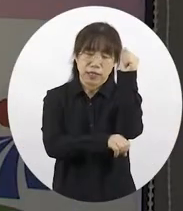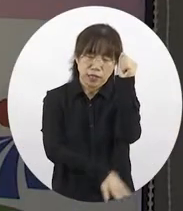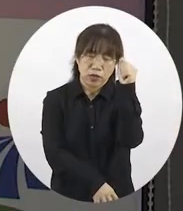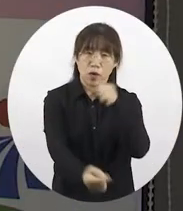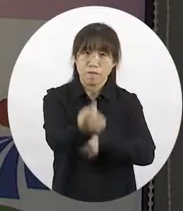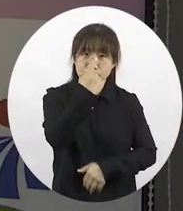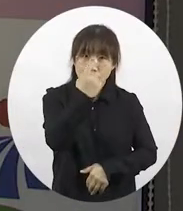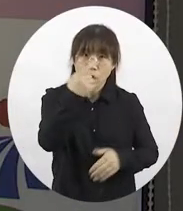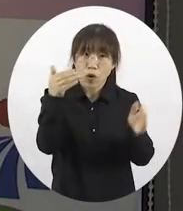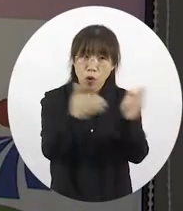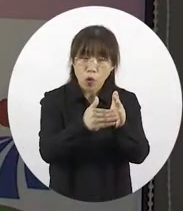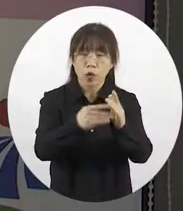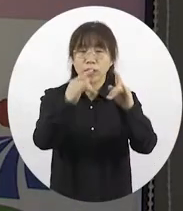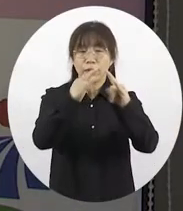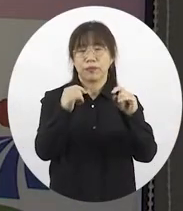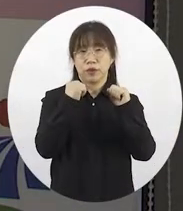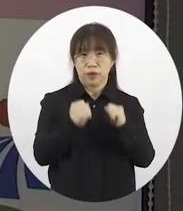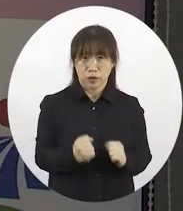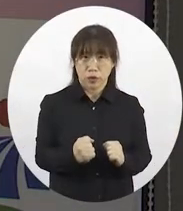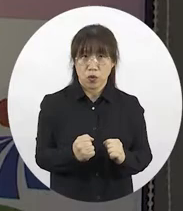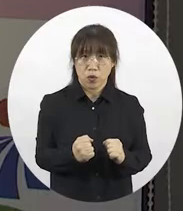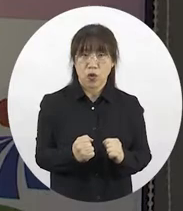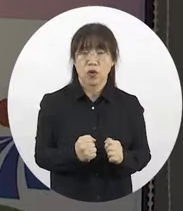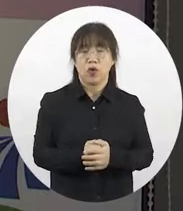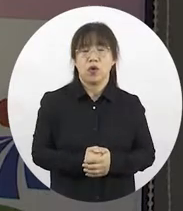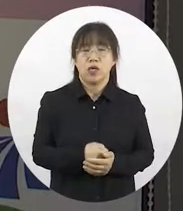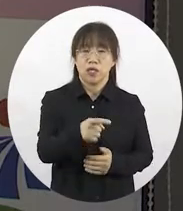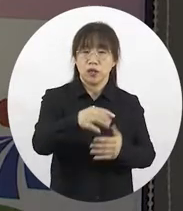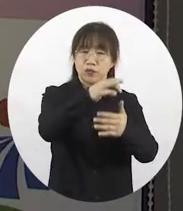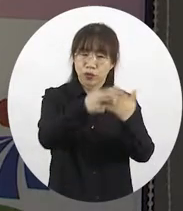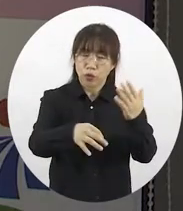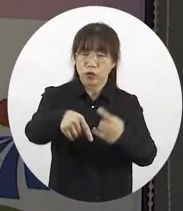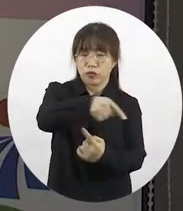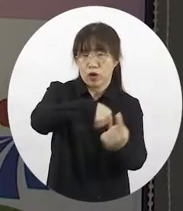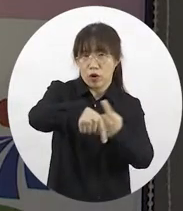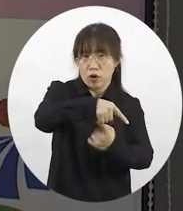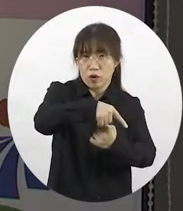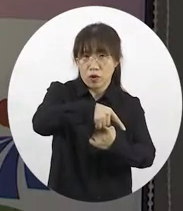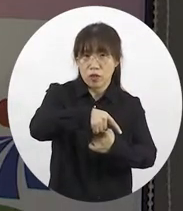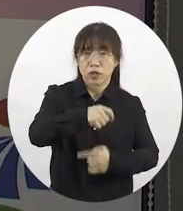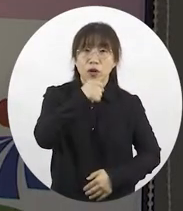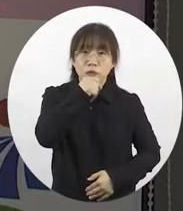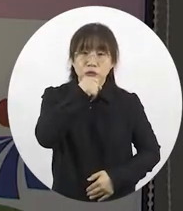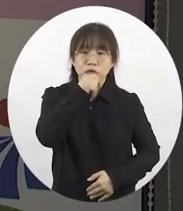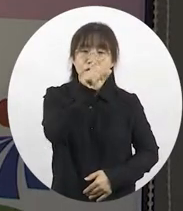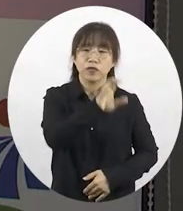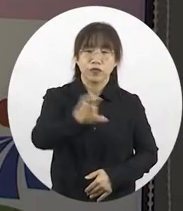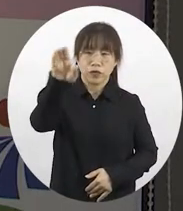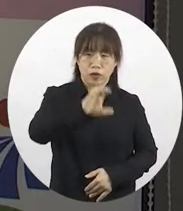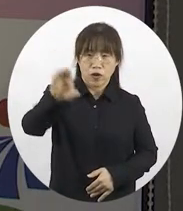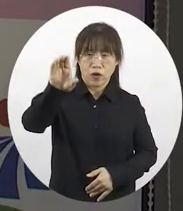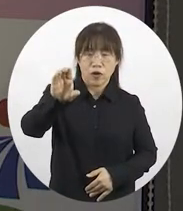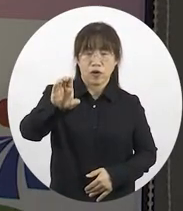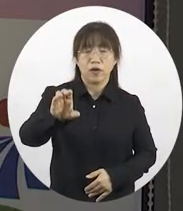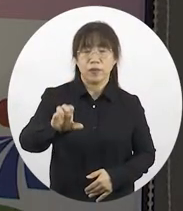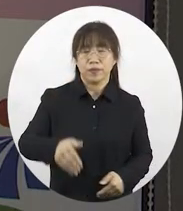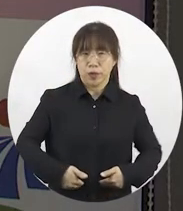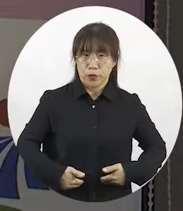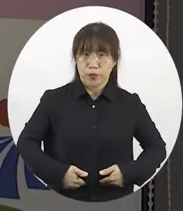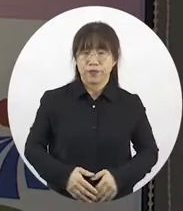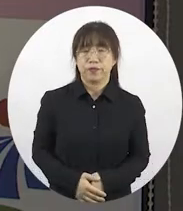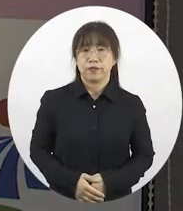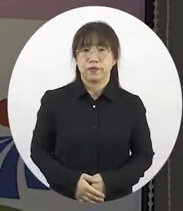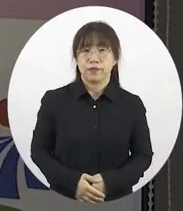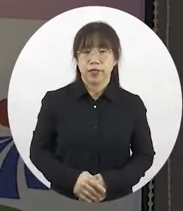기초 양성교육을 받은 후 캠프에 근무하며 자원봉사 프로그램을 운영하고 공사 실적 을 입력하는 등의 봉사활동을